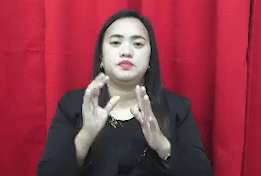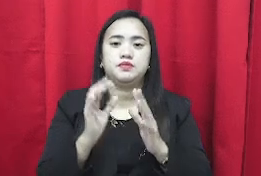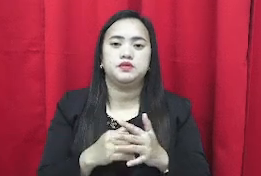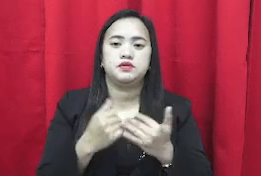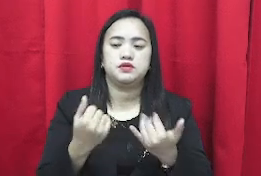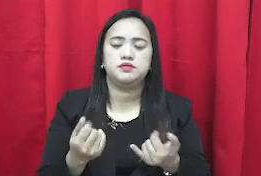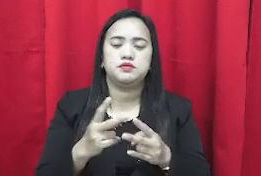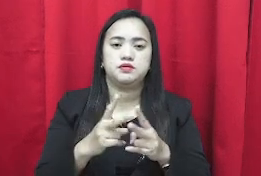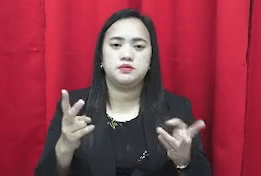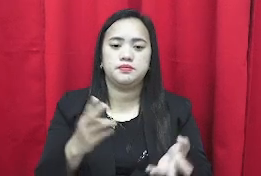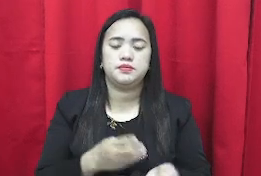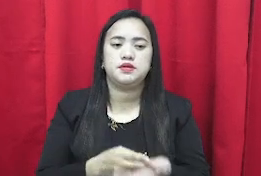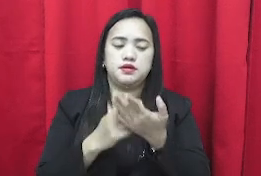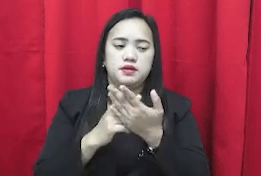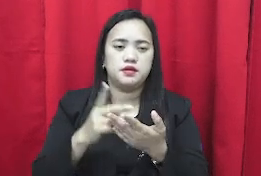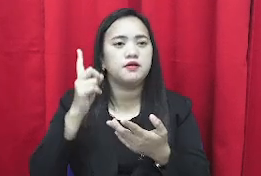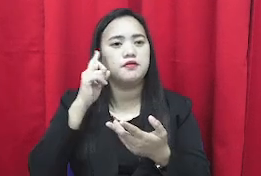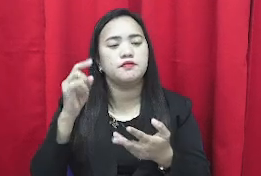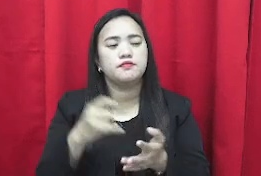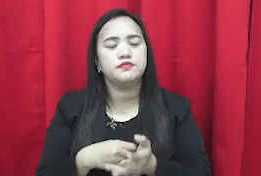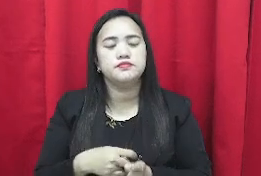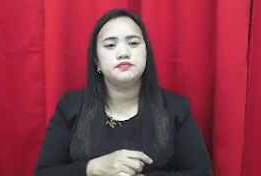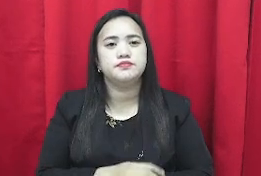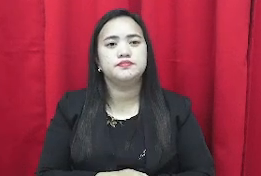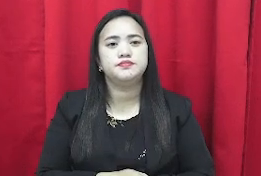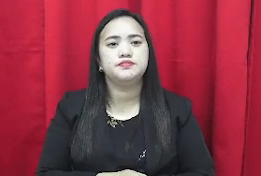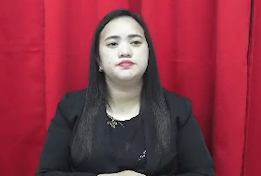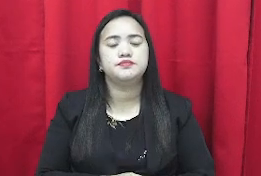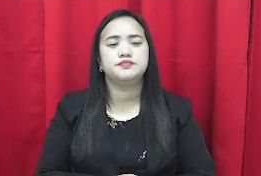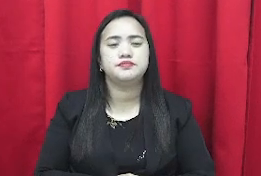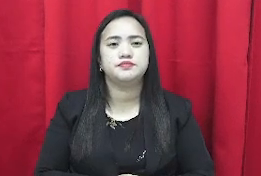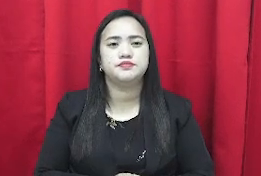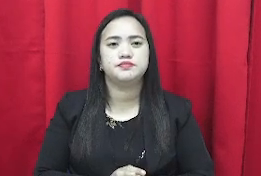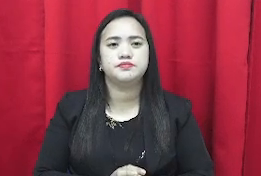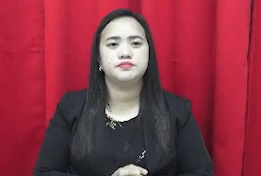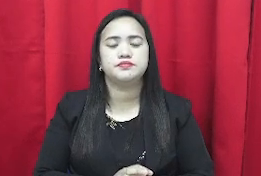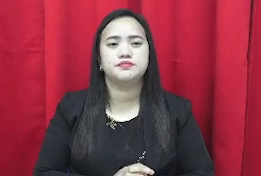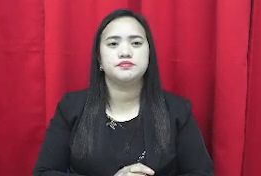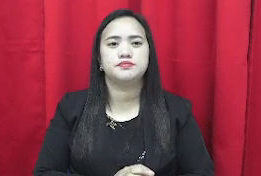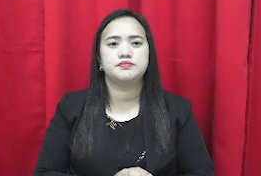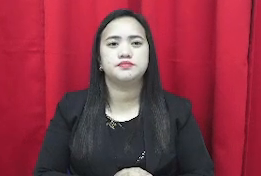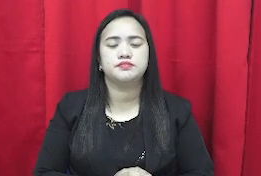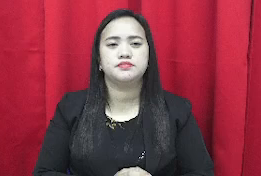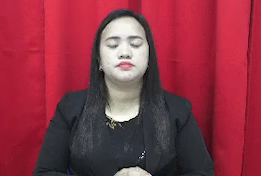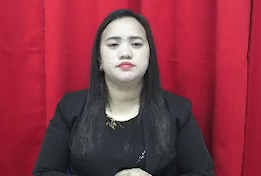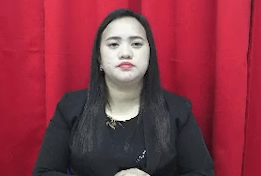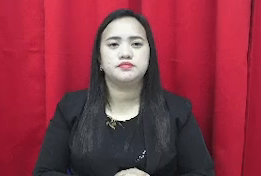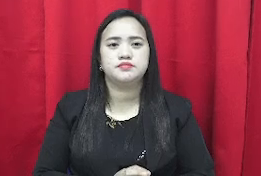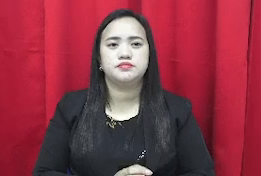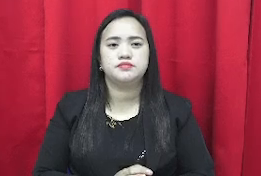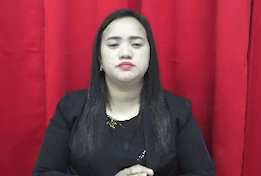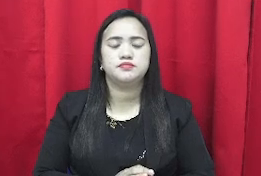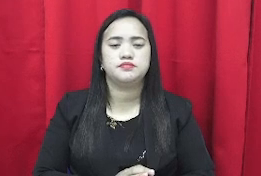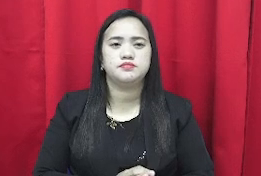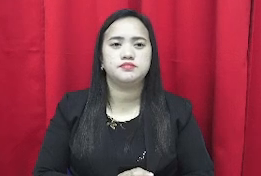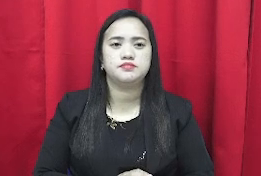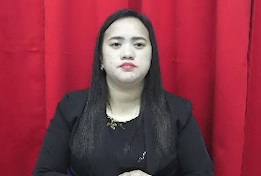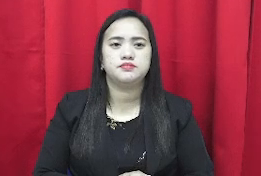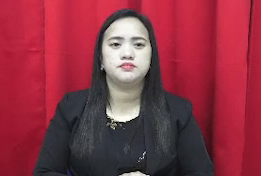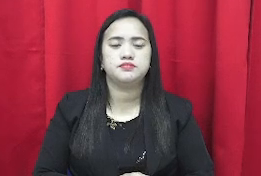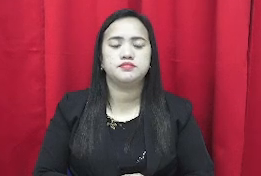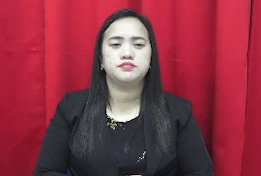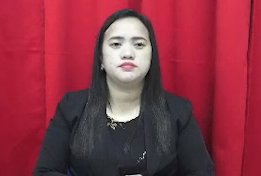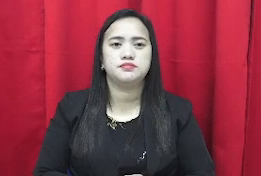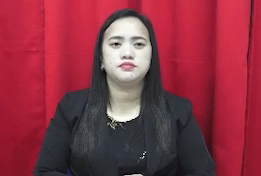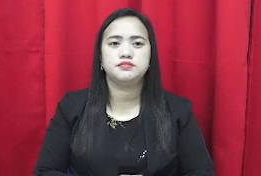kanilang buhay mahirap k yan eh anak natin lalaki Takot na takot tayong kaya kita mo